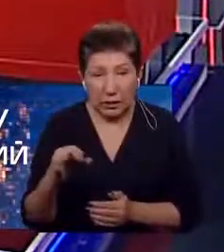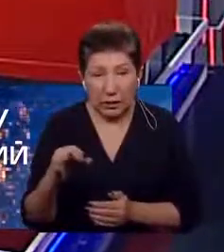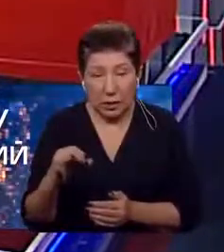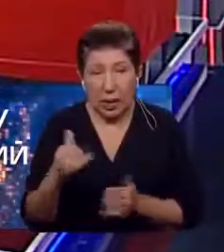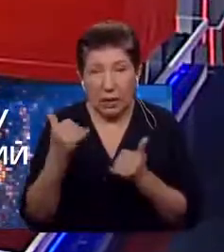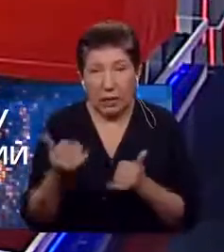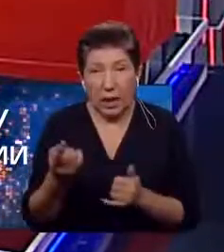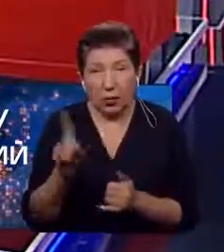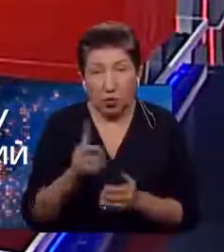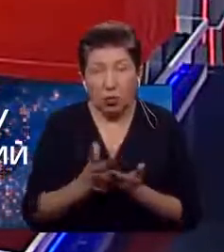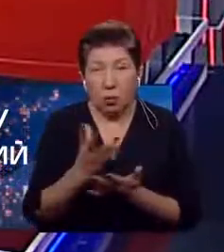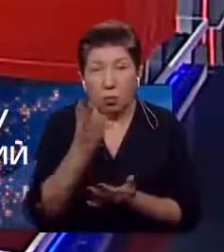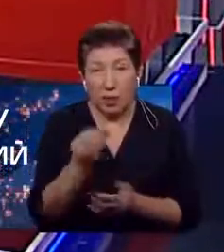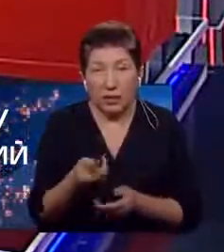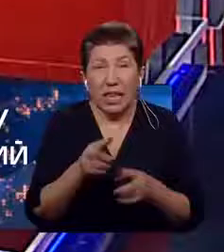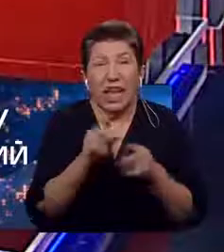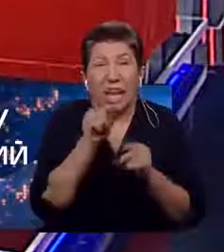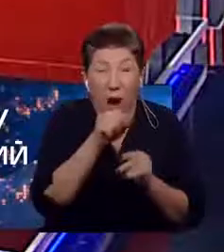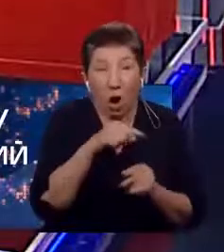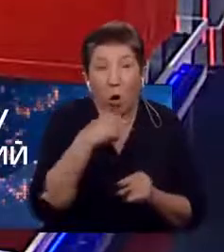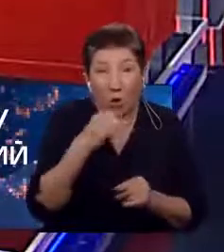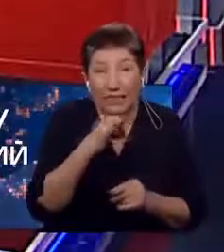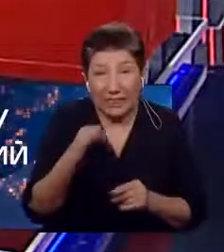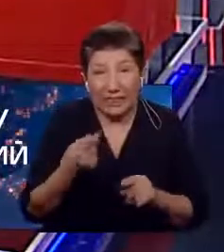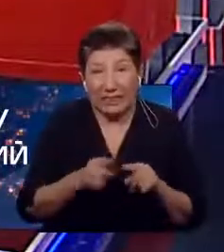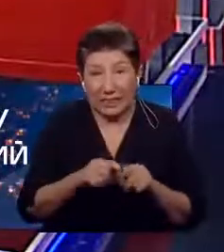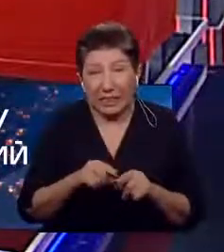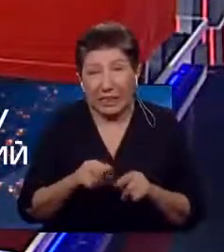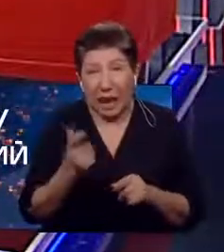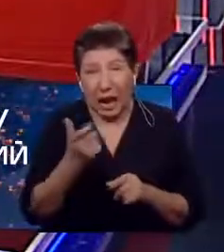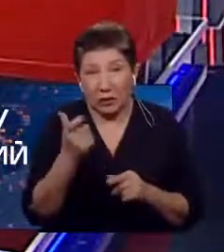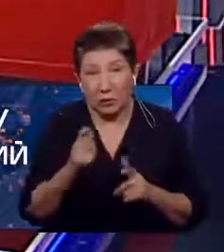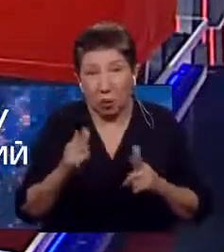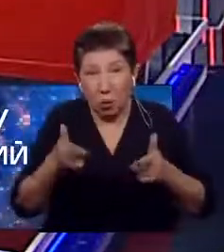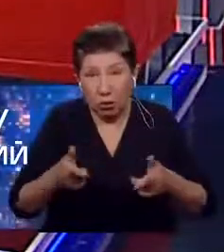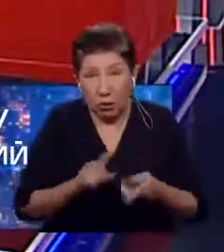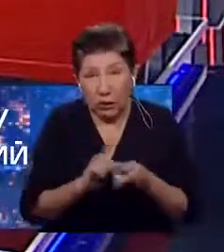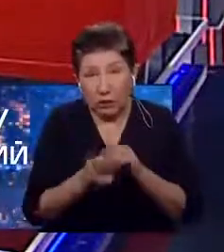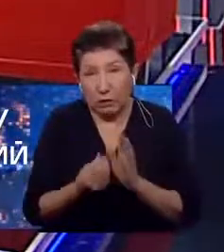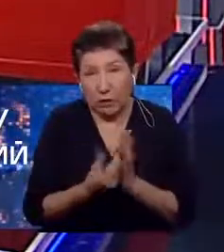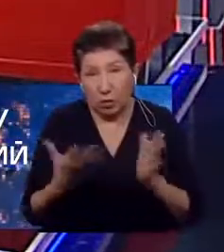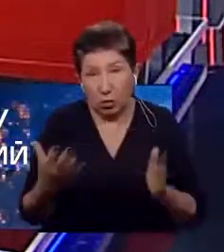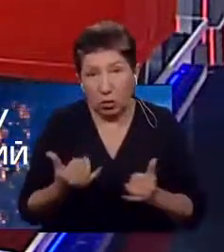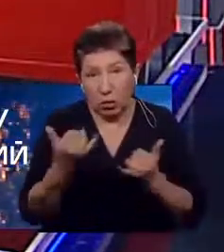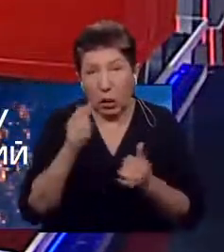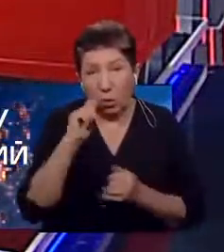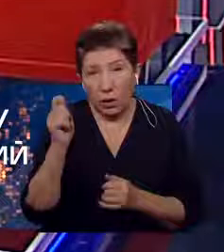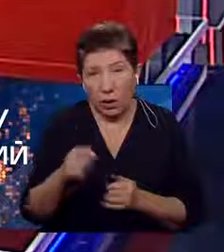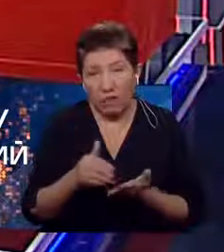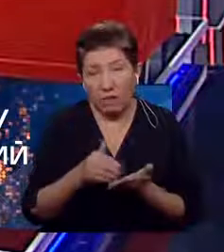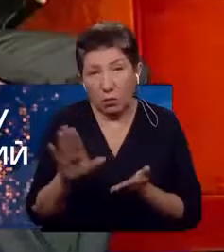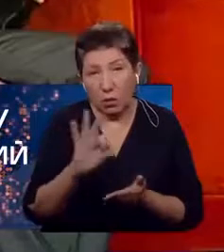для того, щоб оплатити тій же Росії ці газові угоди, став ціною для України відмовою